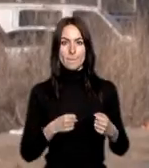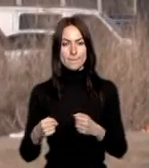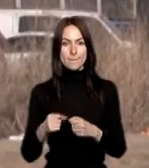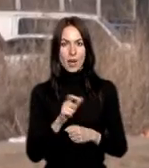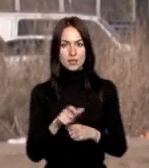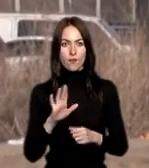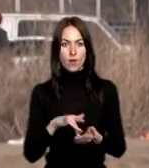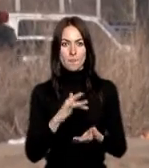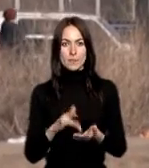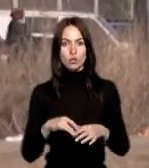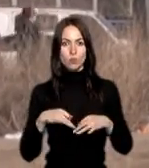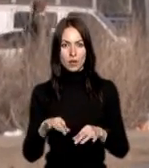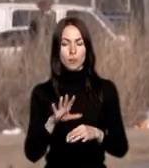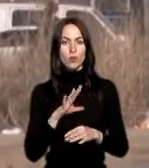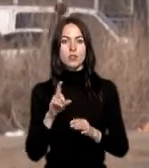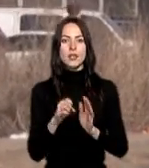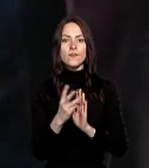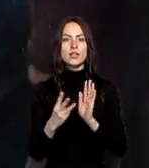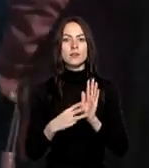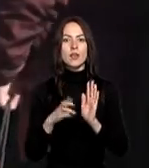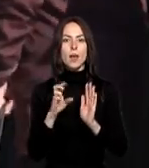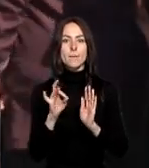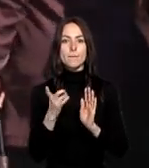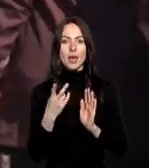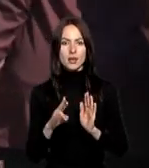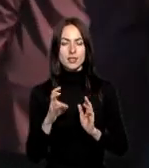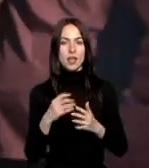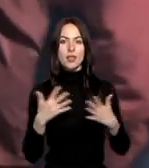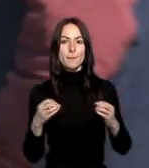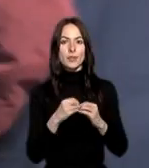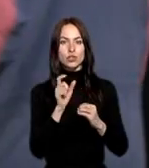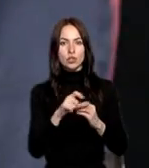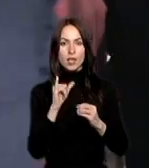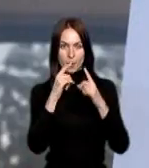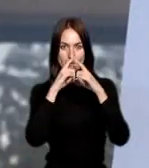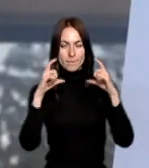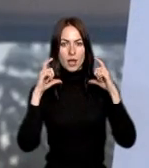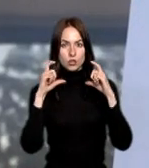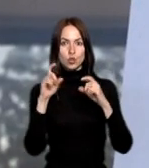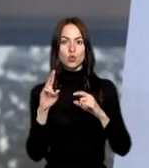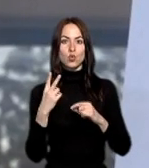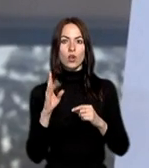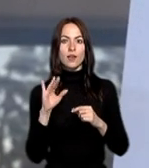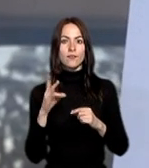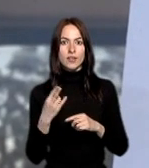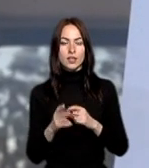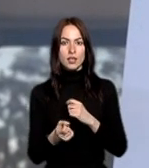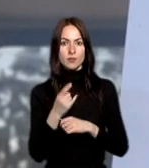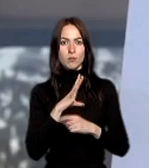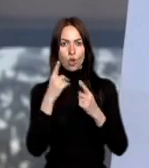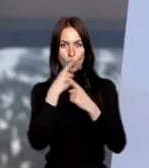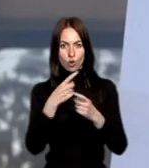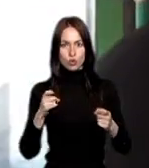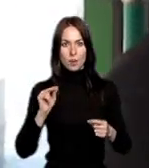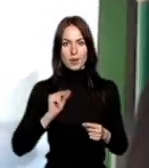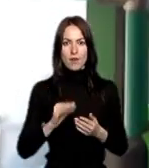міському транспорті ввели з 18 березня. Не більше 10 людей у салоні та масковий режим. З 2 квітня з'явилося оголошення – працюють